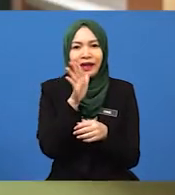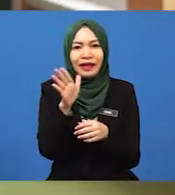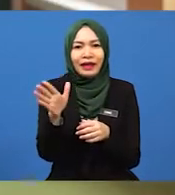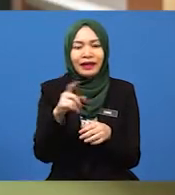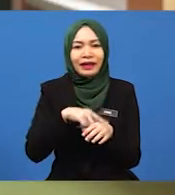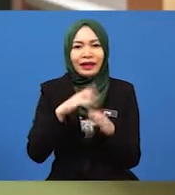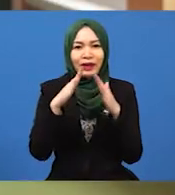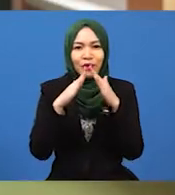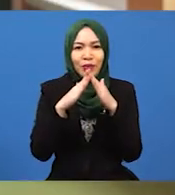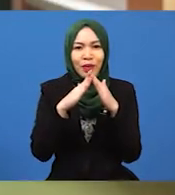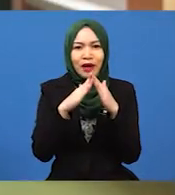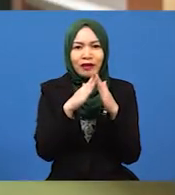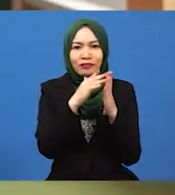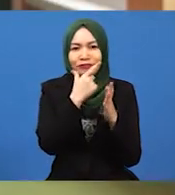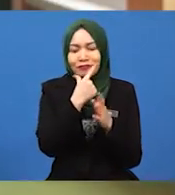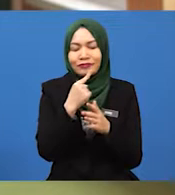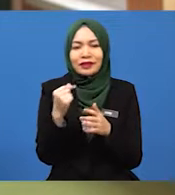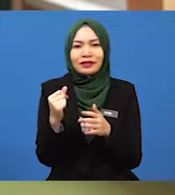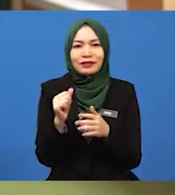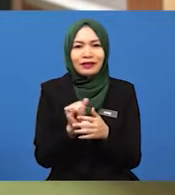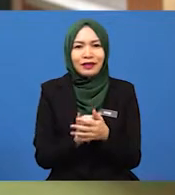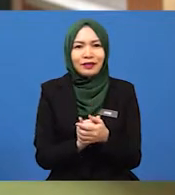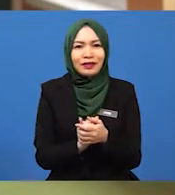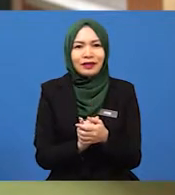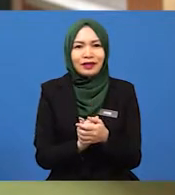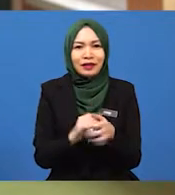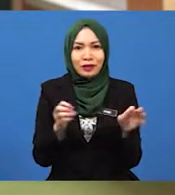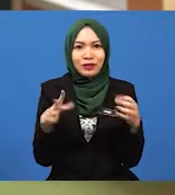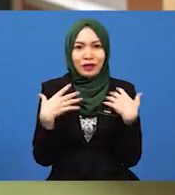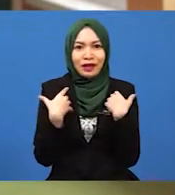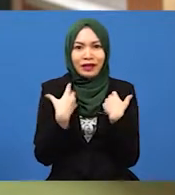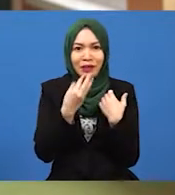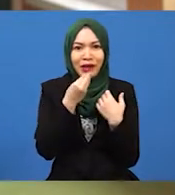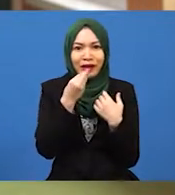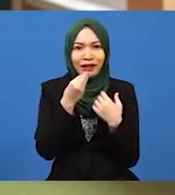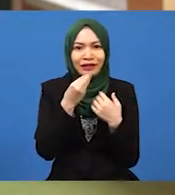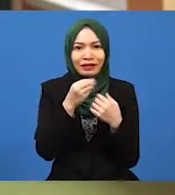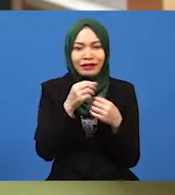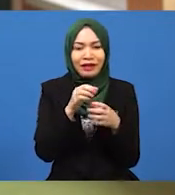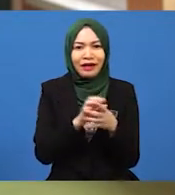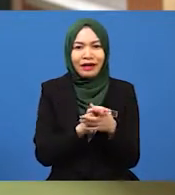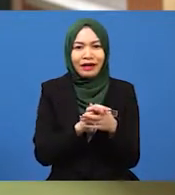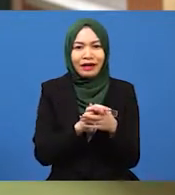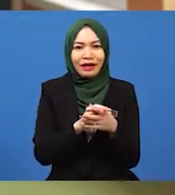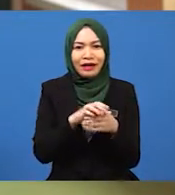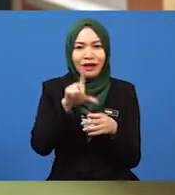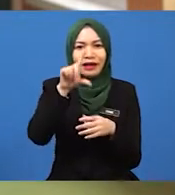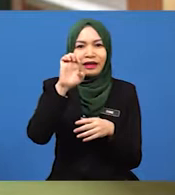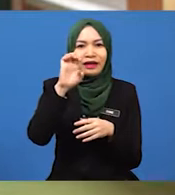Sedap ketupat ini. Kamu mesti pernah makan lemang atau nasi impit pada hari